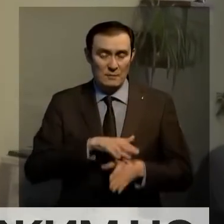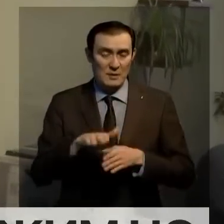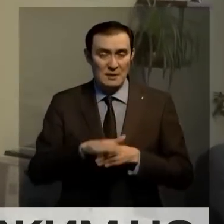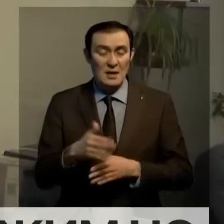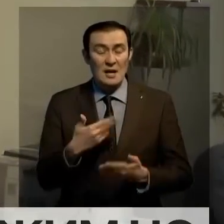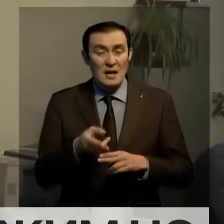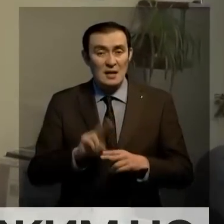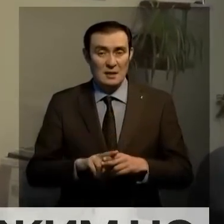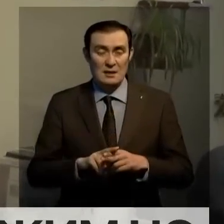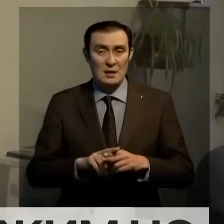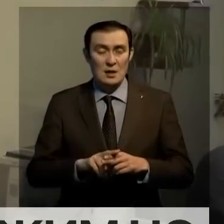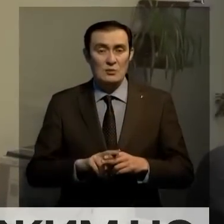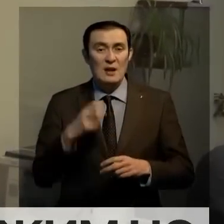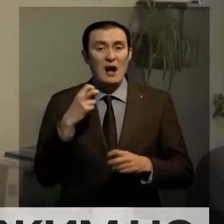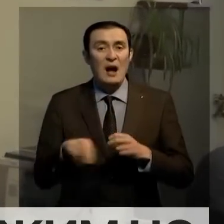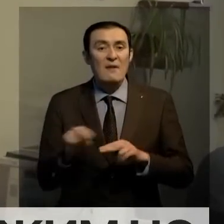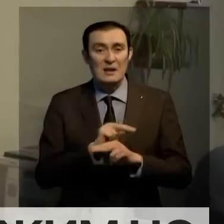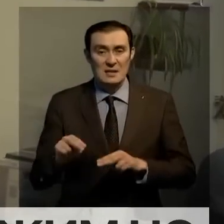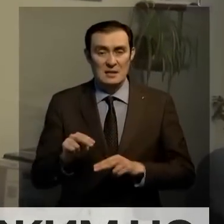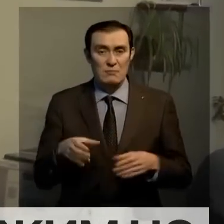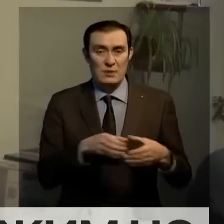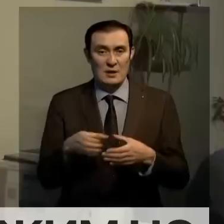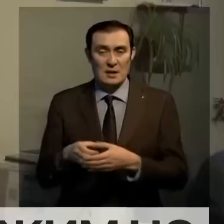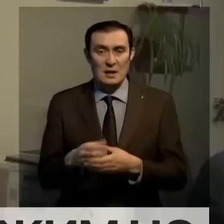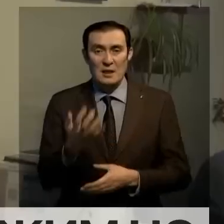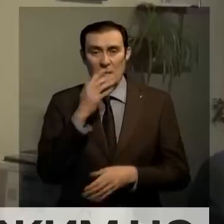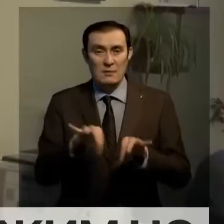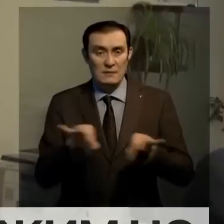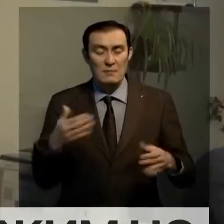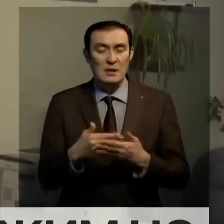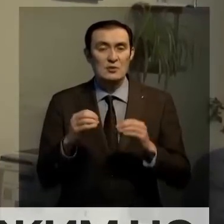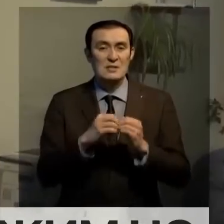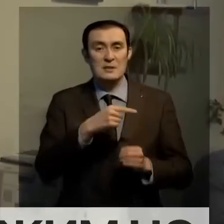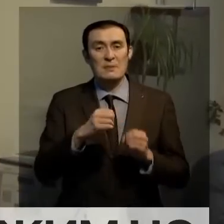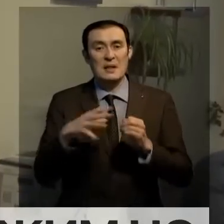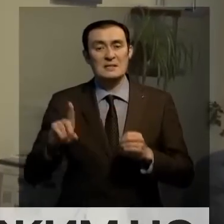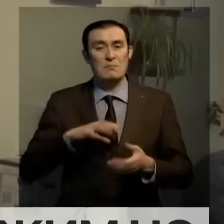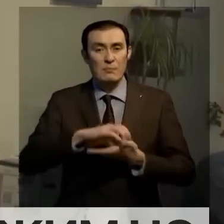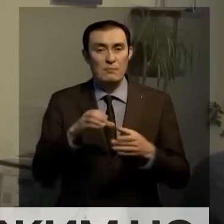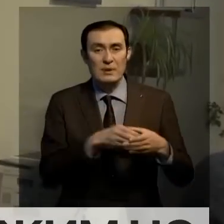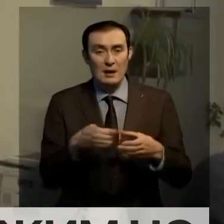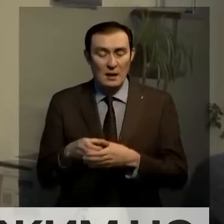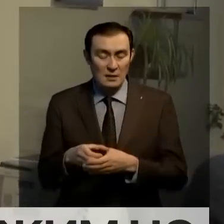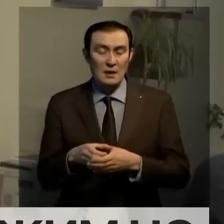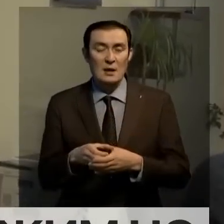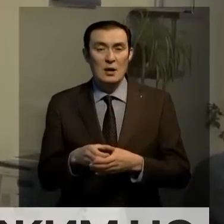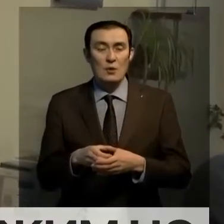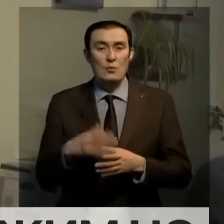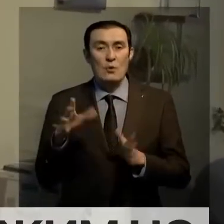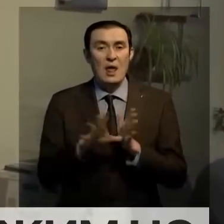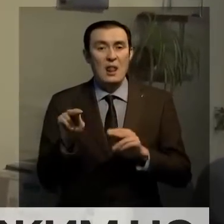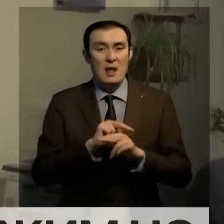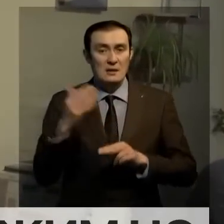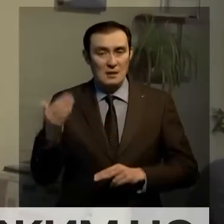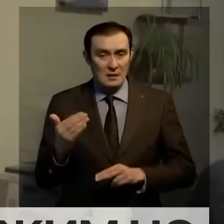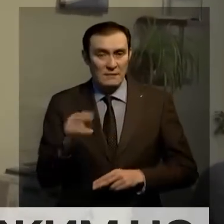сейчас сказал, аварийные бригады только тепловиков. Помимо этого, порядка 10-15 бригад есть у электриков